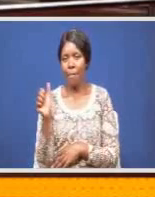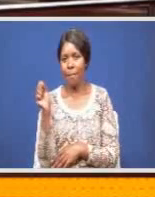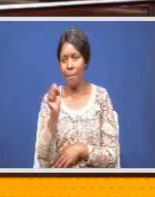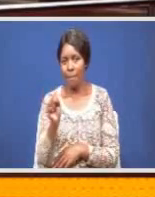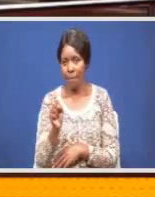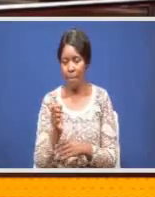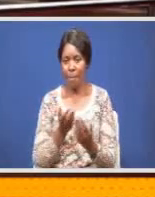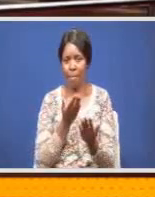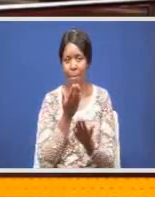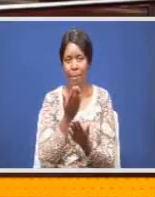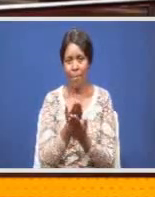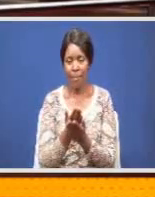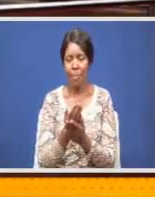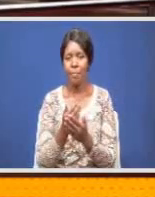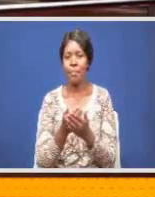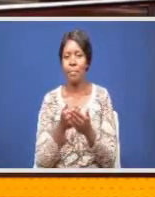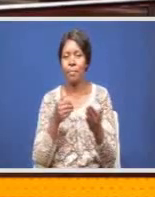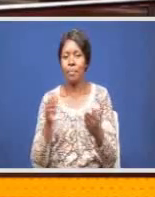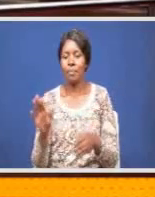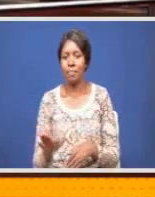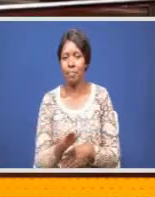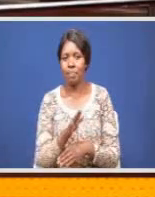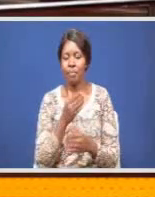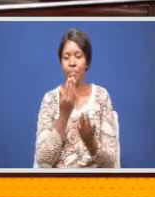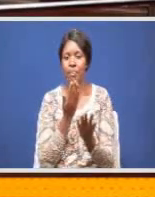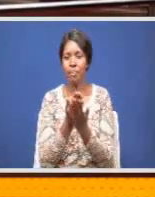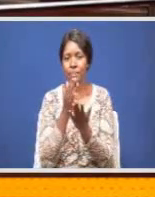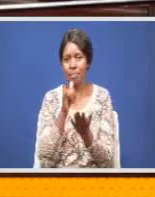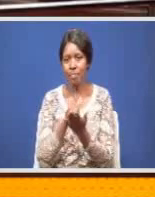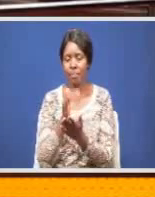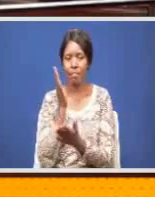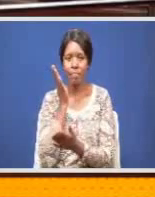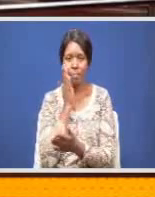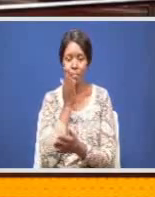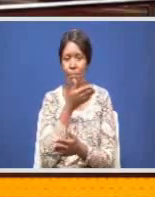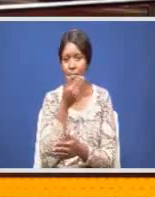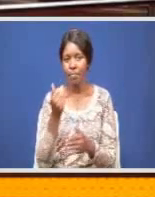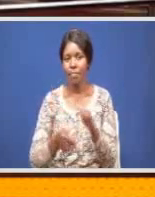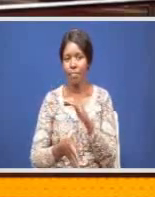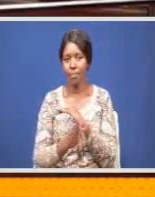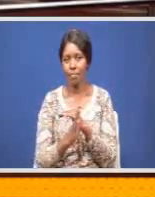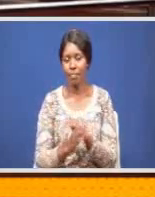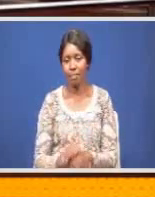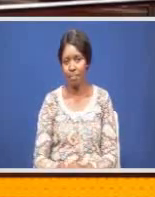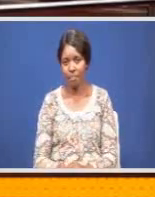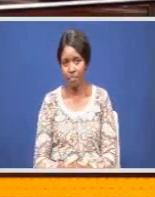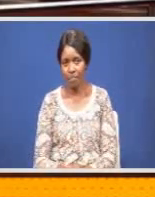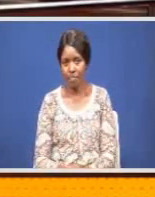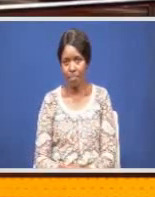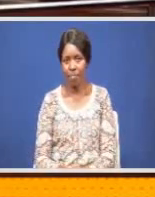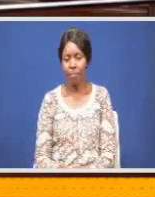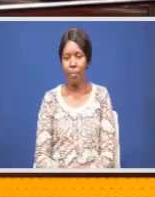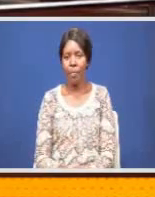teika kiaru ari ambere ambunge, akiende kibia ngabana kaira muangaza kwe bilieti ine tangabana wa Meru.